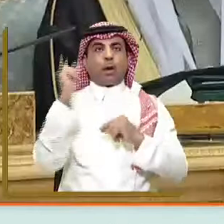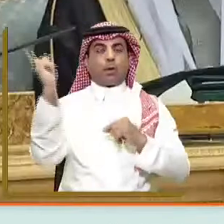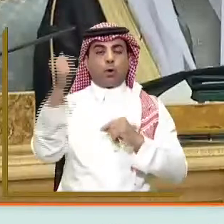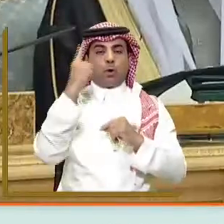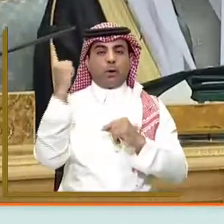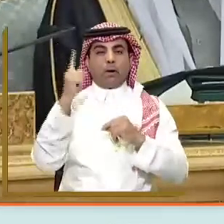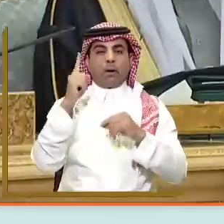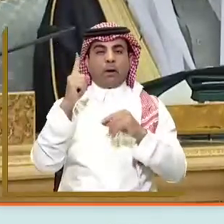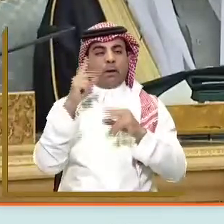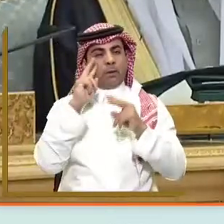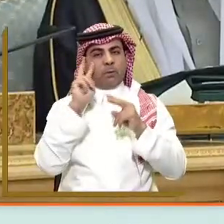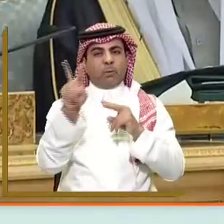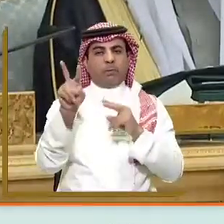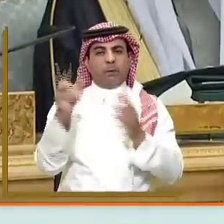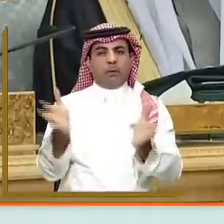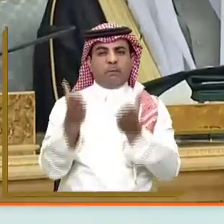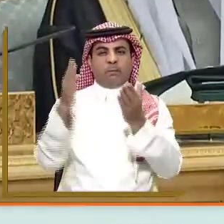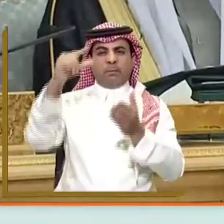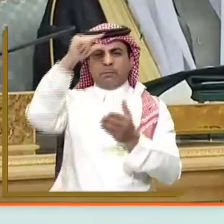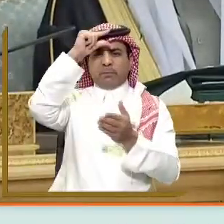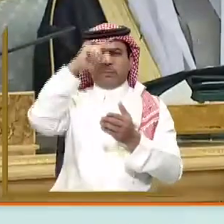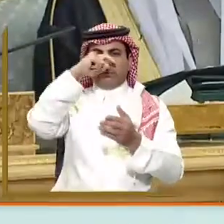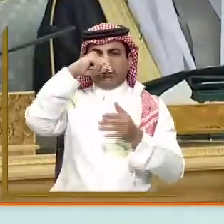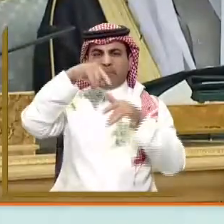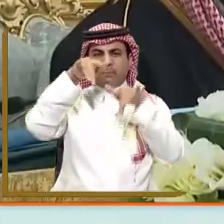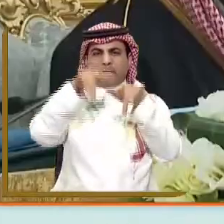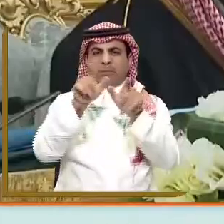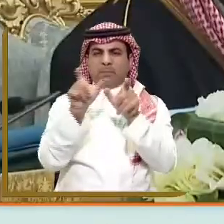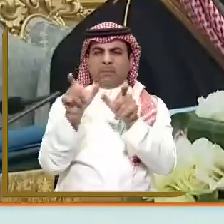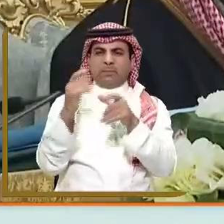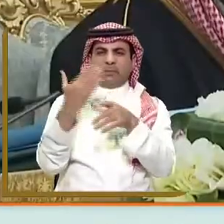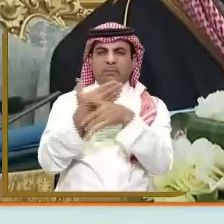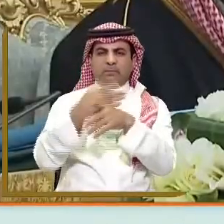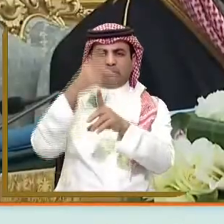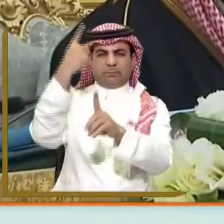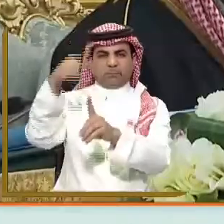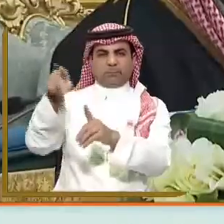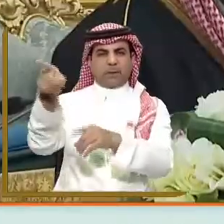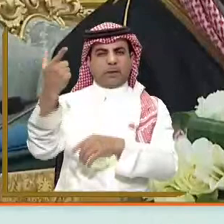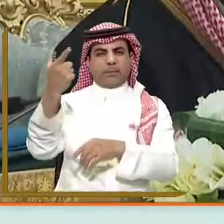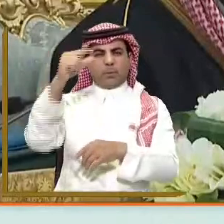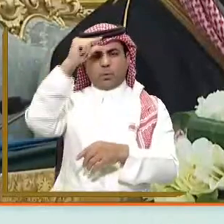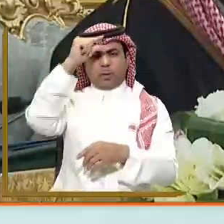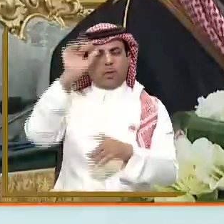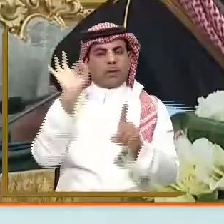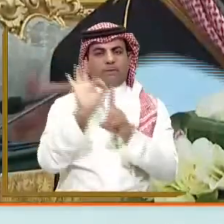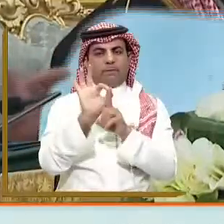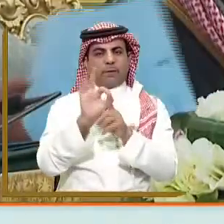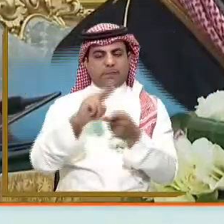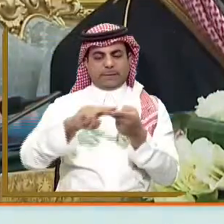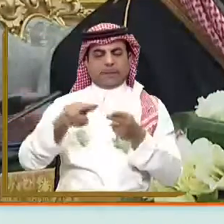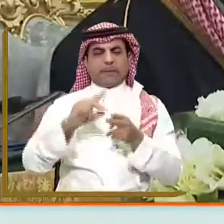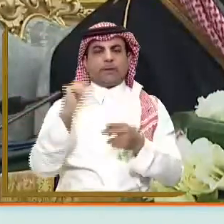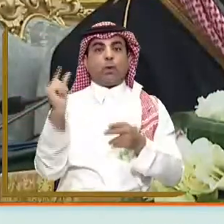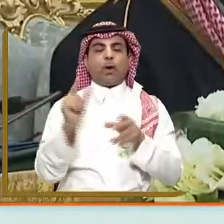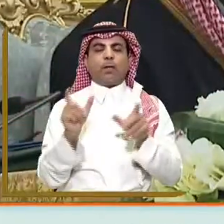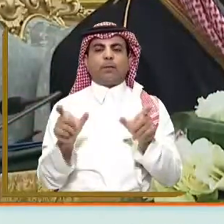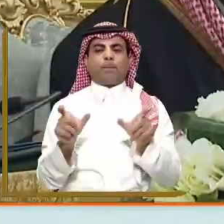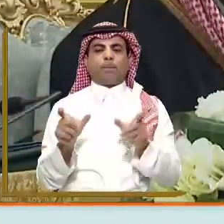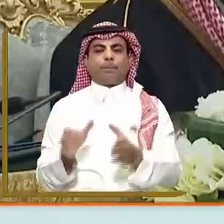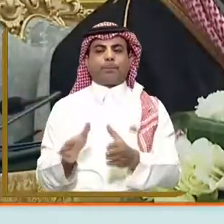سيما مجلس الأمن لوضع حد لهذا السلوك العدواني بما يحفظ الأمن والسلم